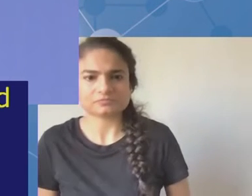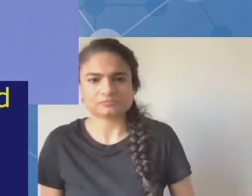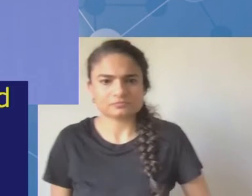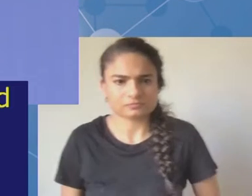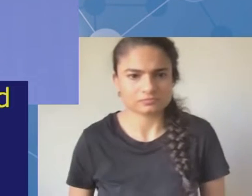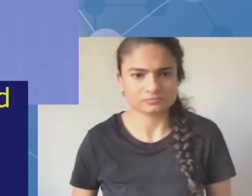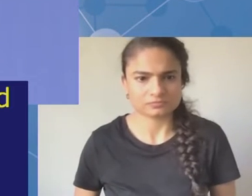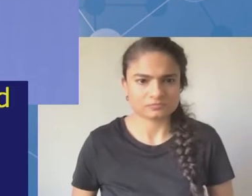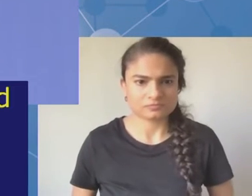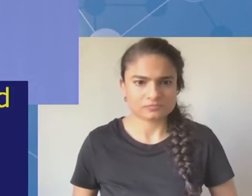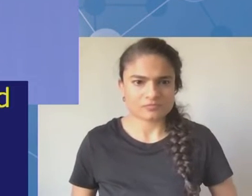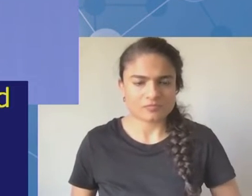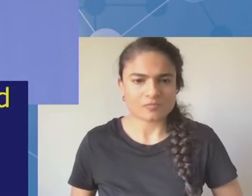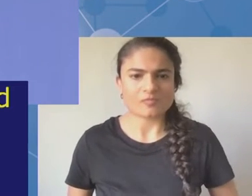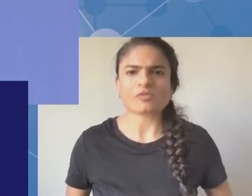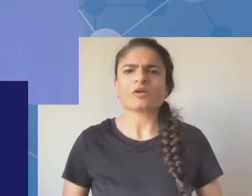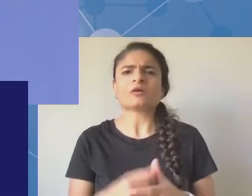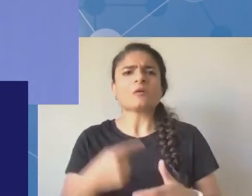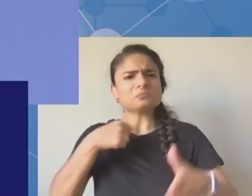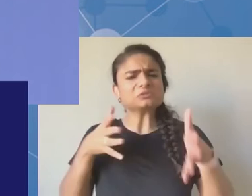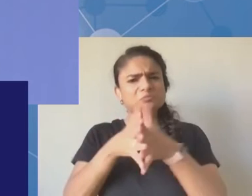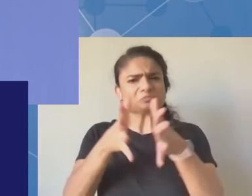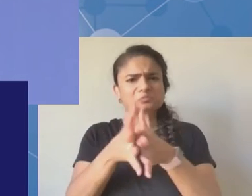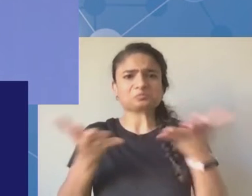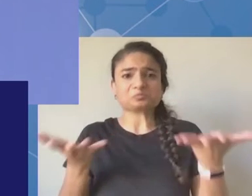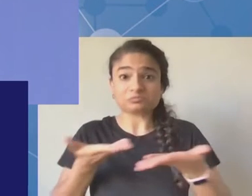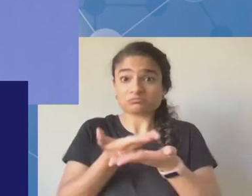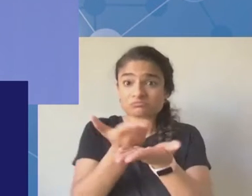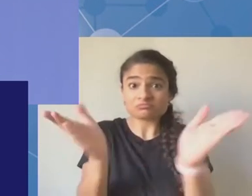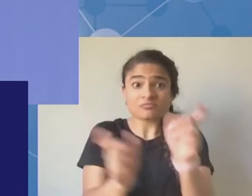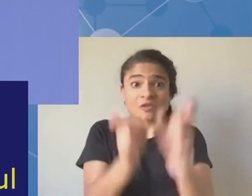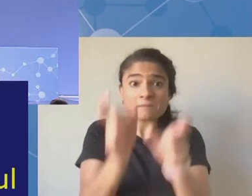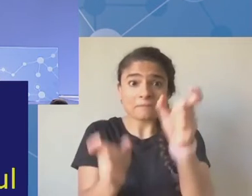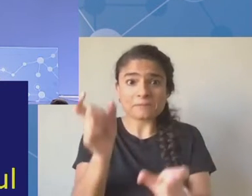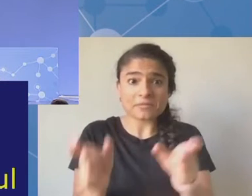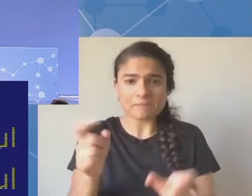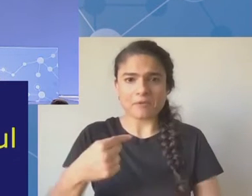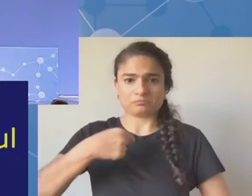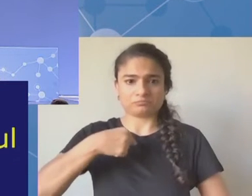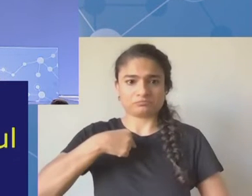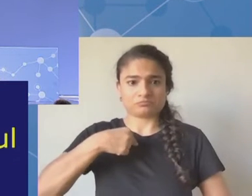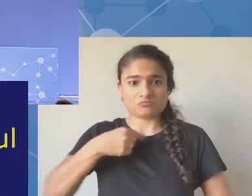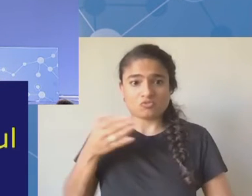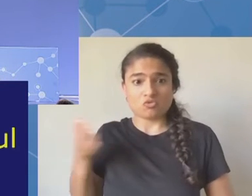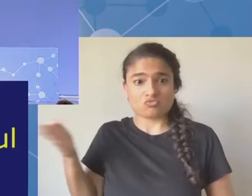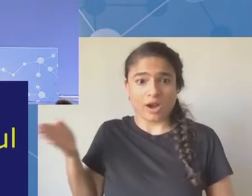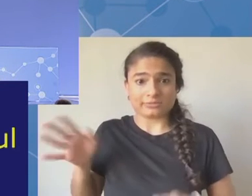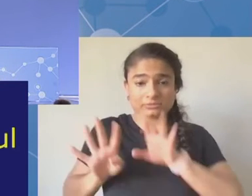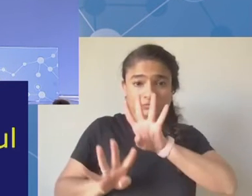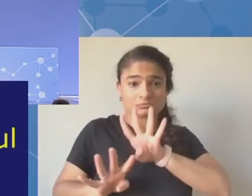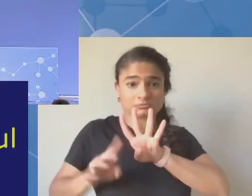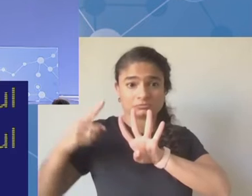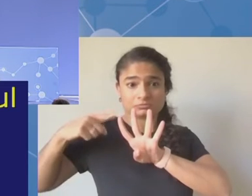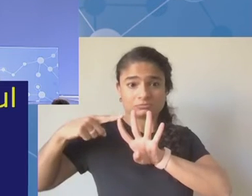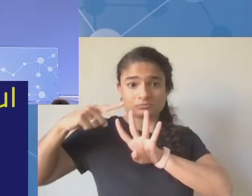председатель многосторонней консультативной группы, госпожа Анриет Эстерхайзен. Спасибо за